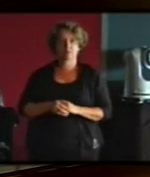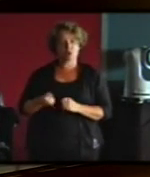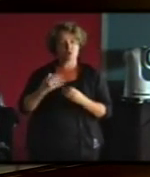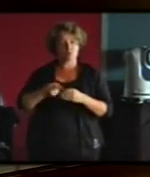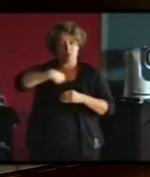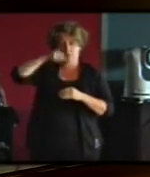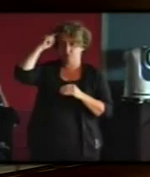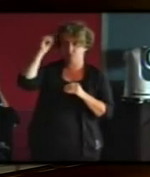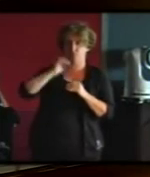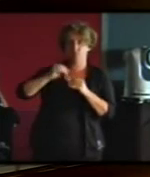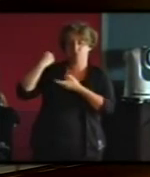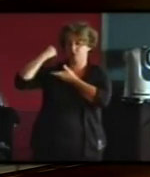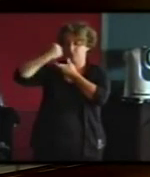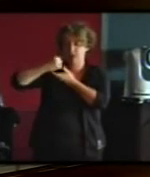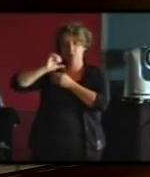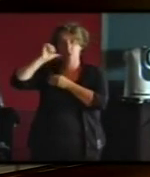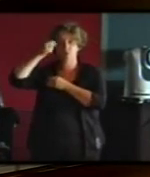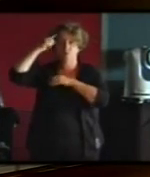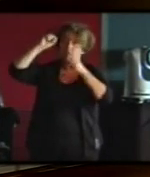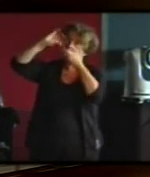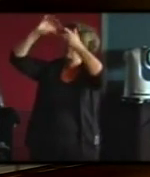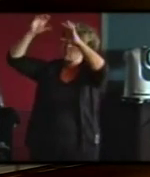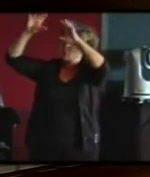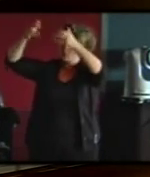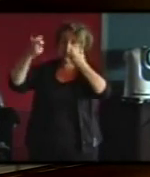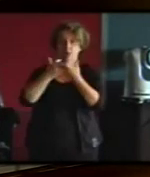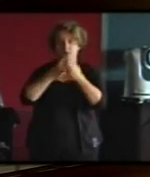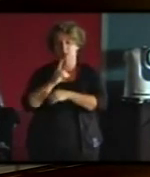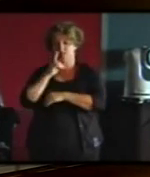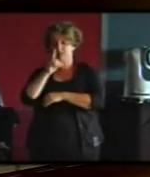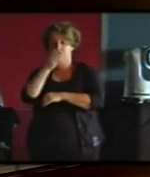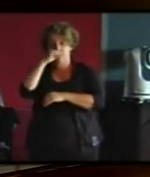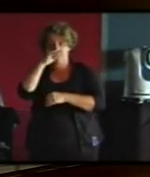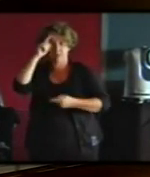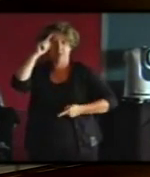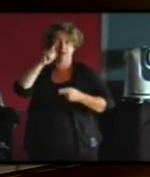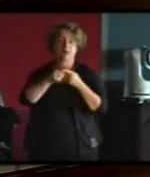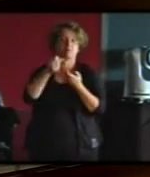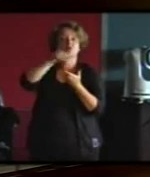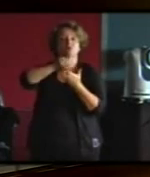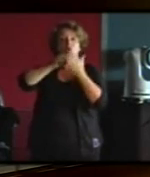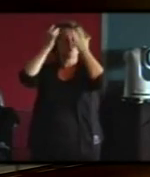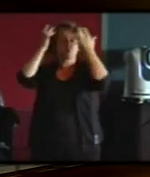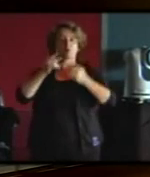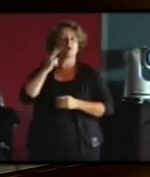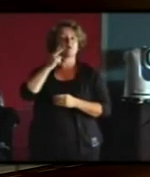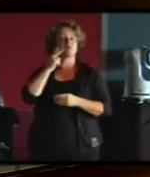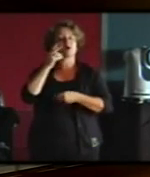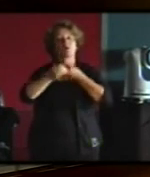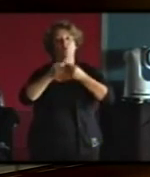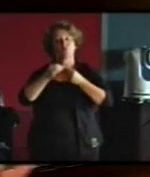On en parlera également dimanche à propos du Centre culturel du vin, mais aussi d'une université à Beyrouth. C'est une question de